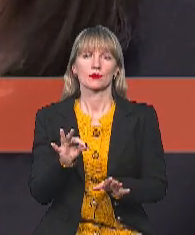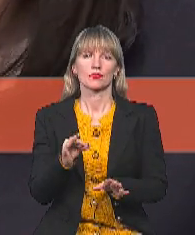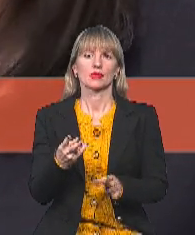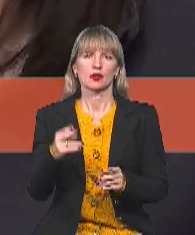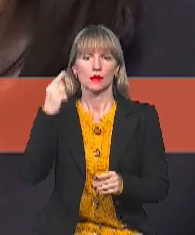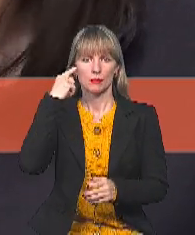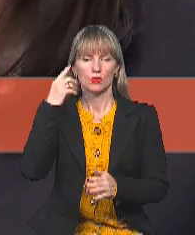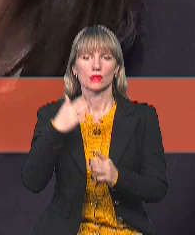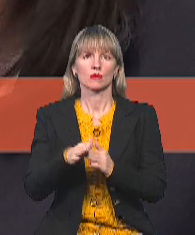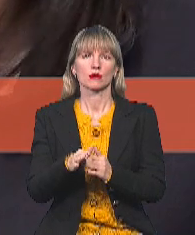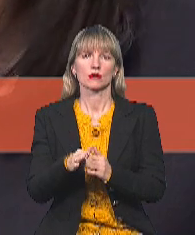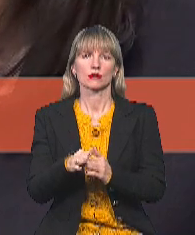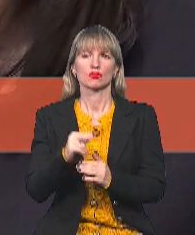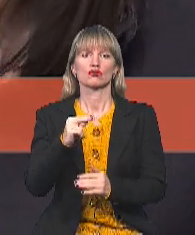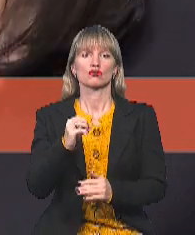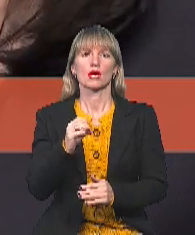для понимания,